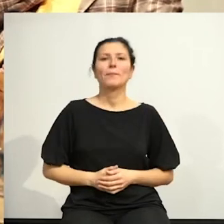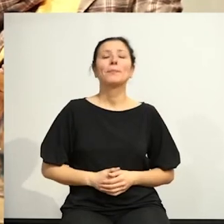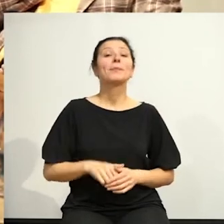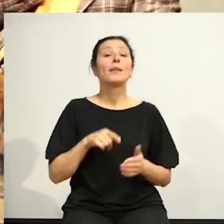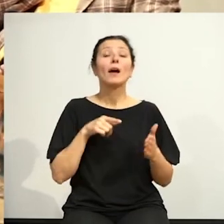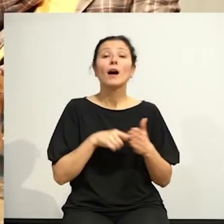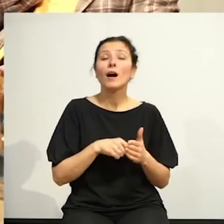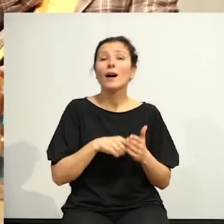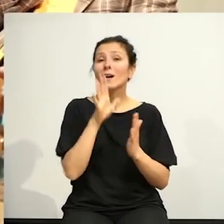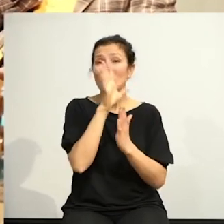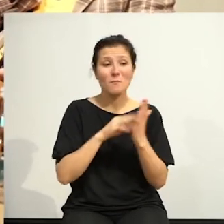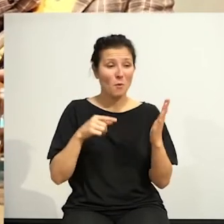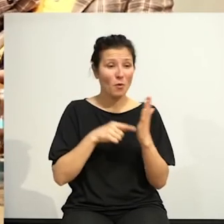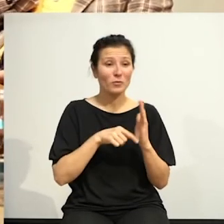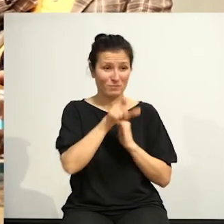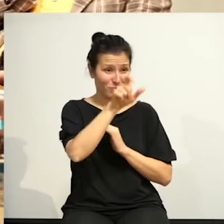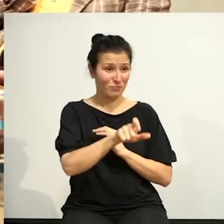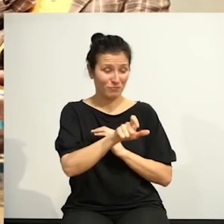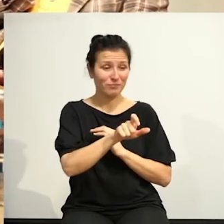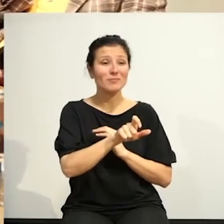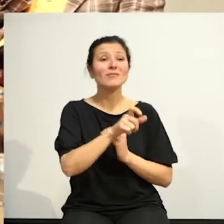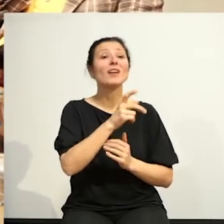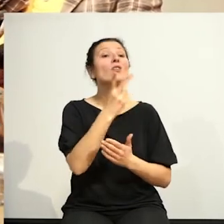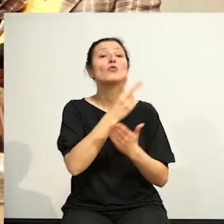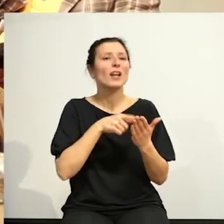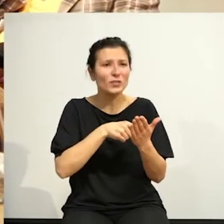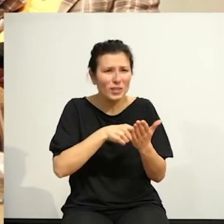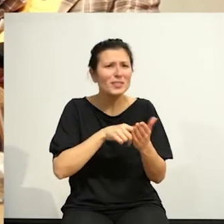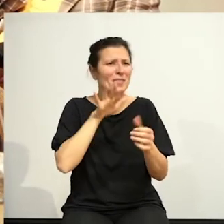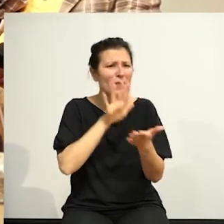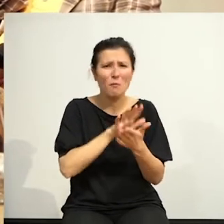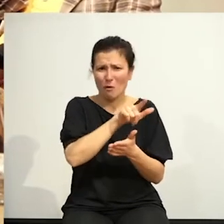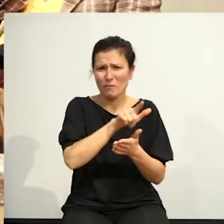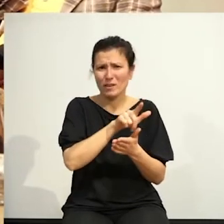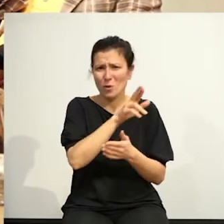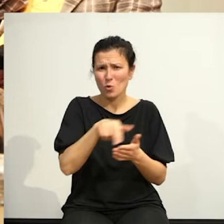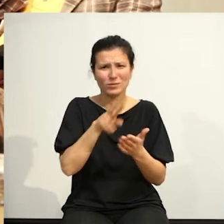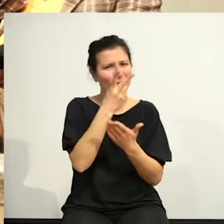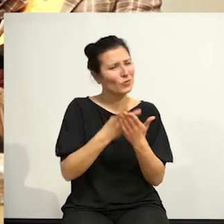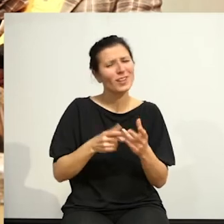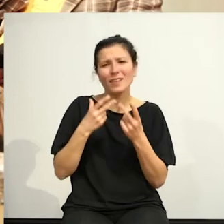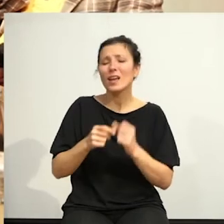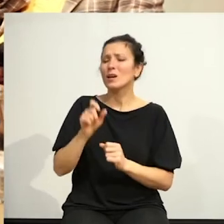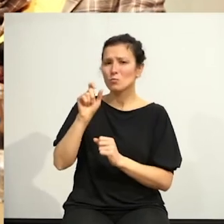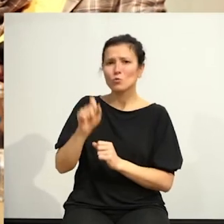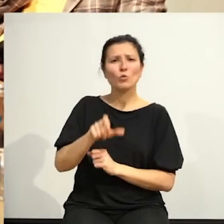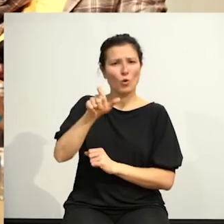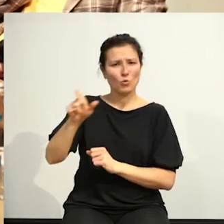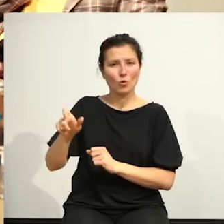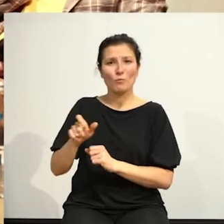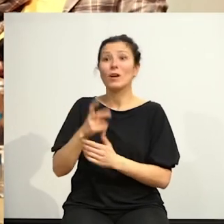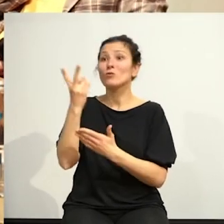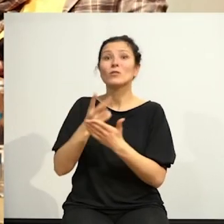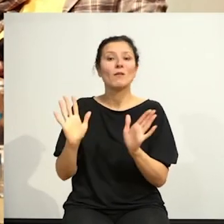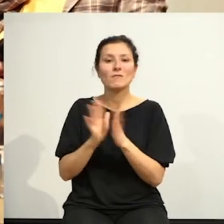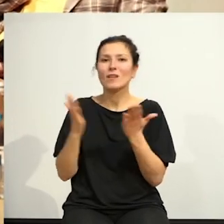model czytelnika nie jest modelem powszechnym. Jednak są tacy ludzie, którzy czytają literaturę nie tylko